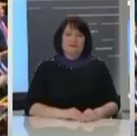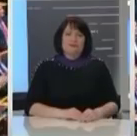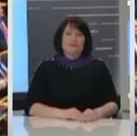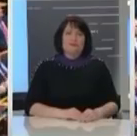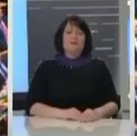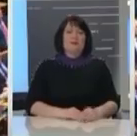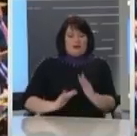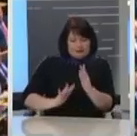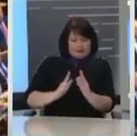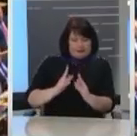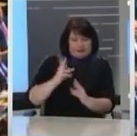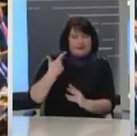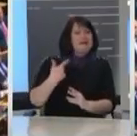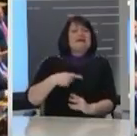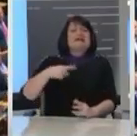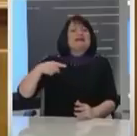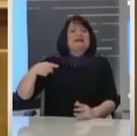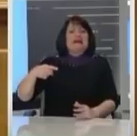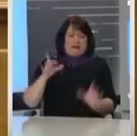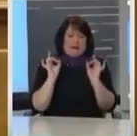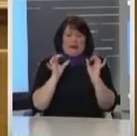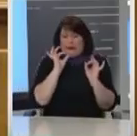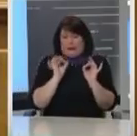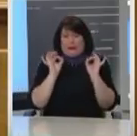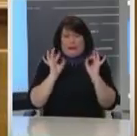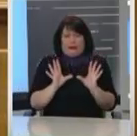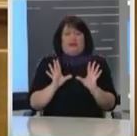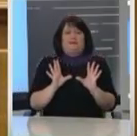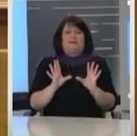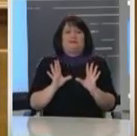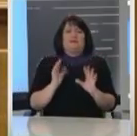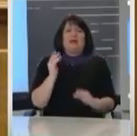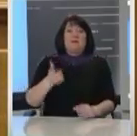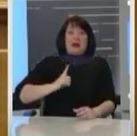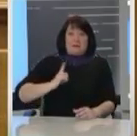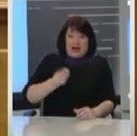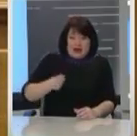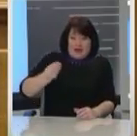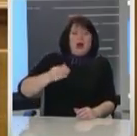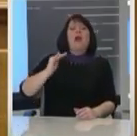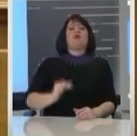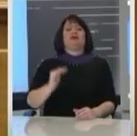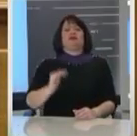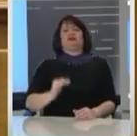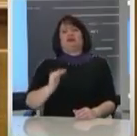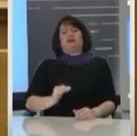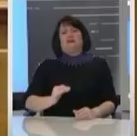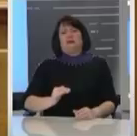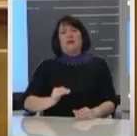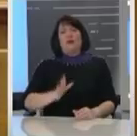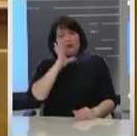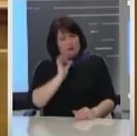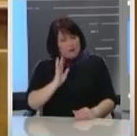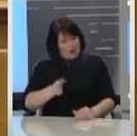Ρυθμή ανάπτυξης, λοιπόν, όχι απλά ανεμική, αλλά κυρίως πολύ χαμηλότερη από τις πραγματικές δυνατότητες της χώρας.